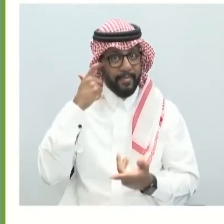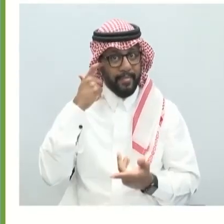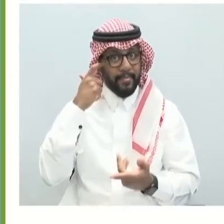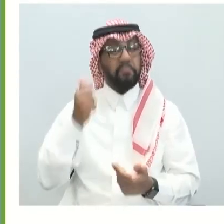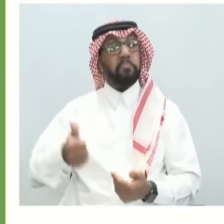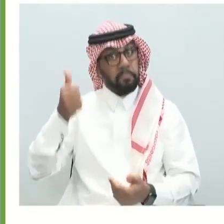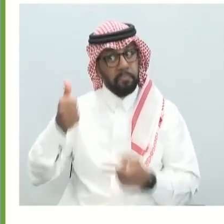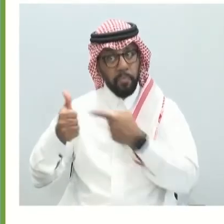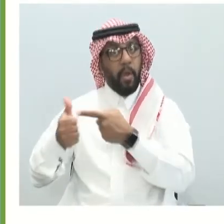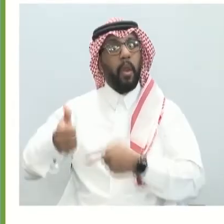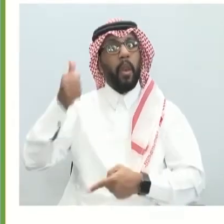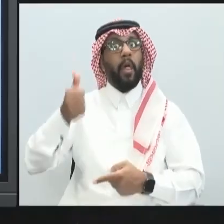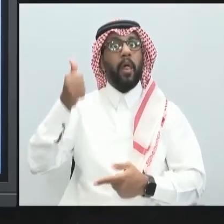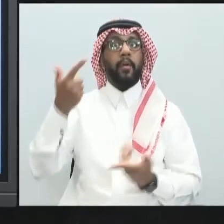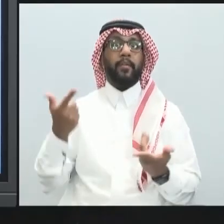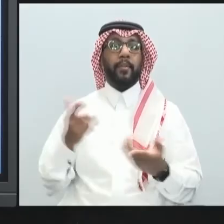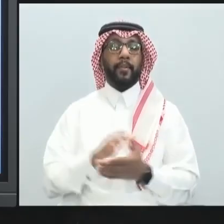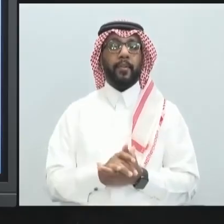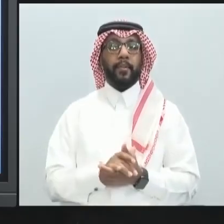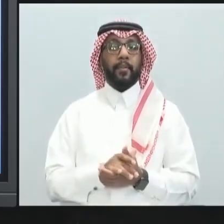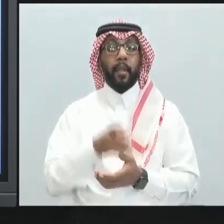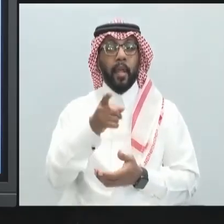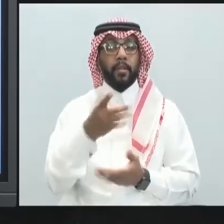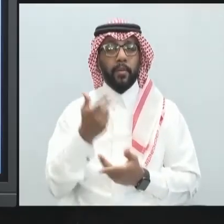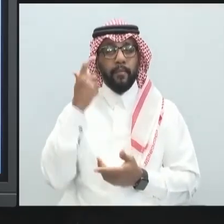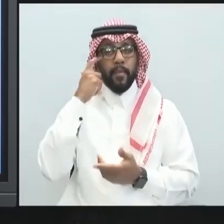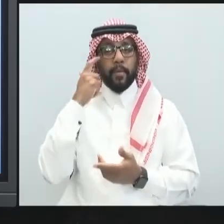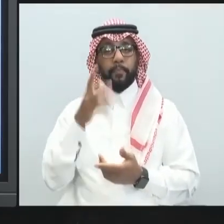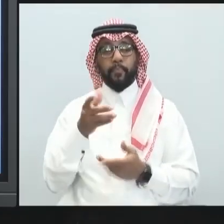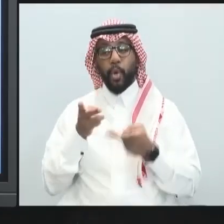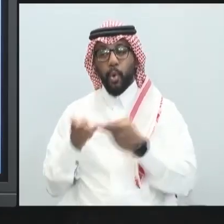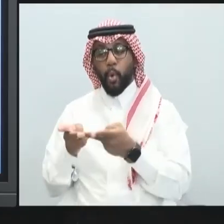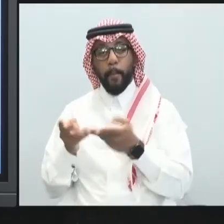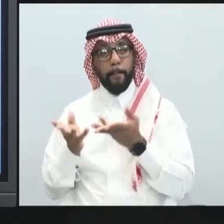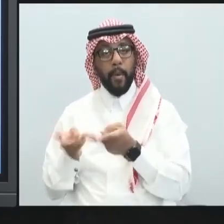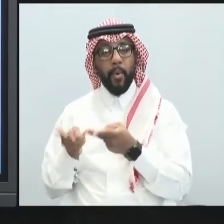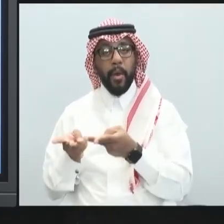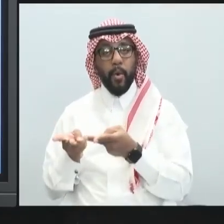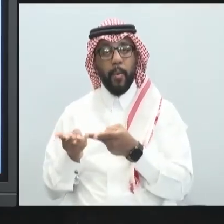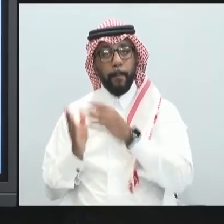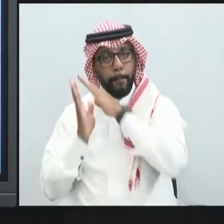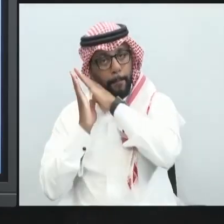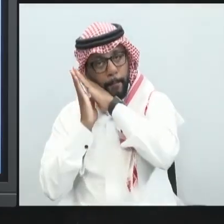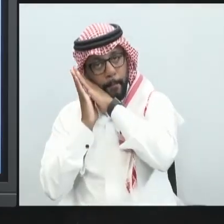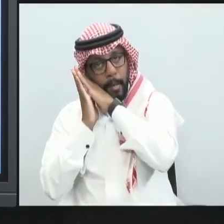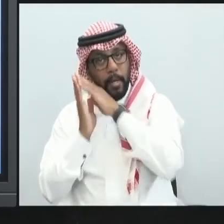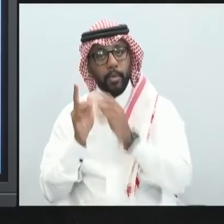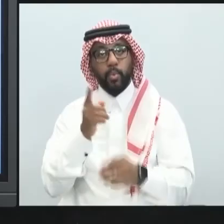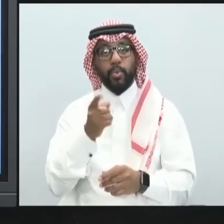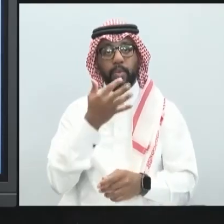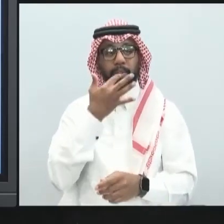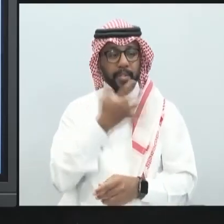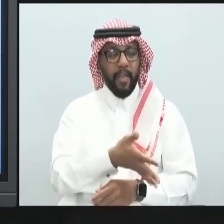ايضا نجيب من الذاكره ما هي سلبيات قله النوم في مرحله الطفوله المبكره